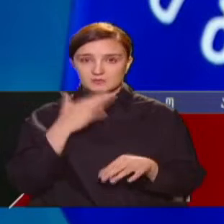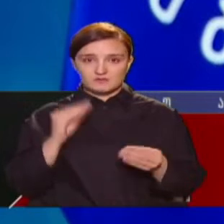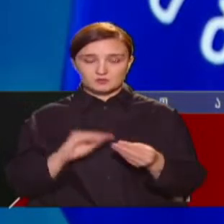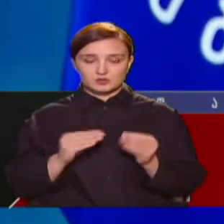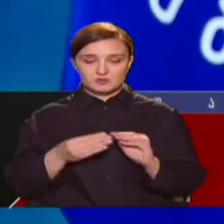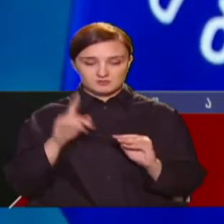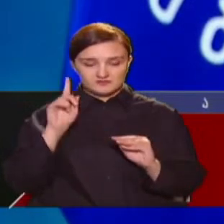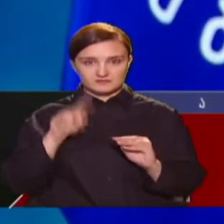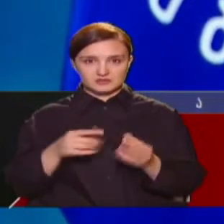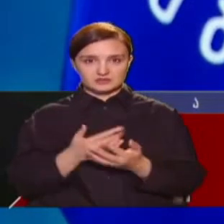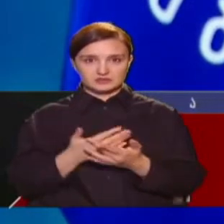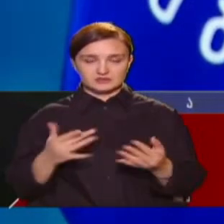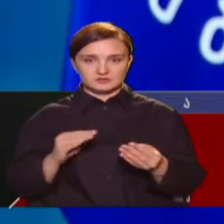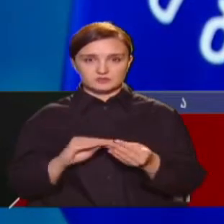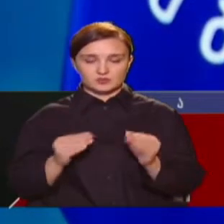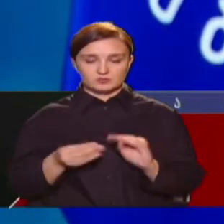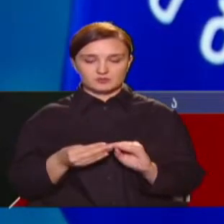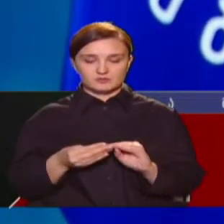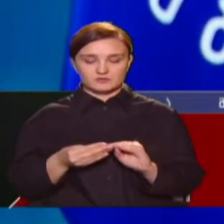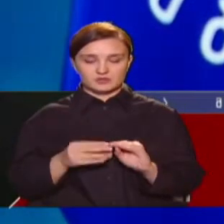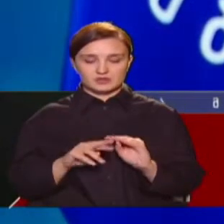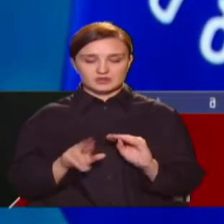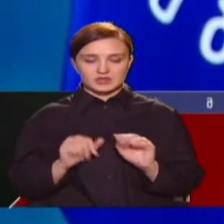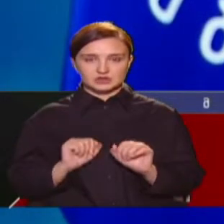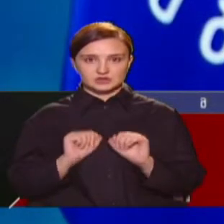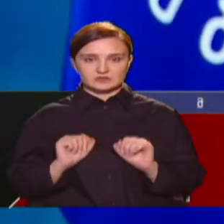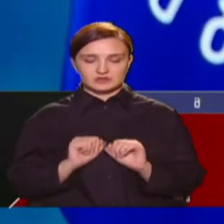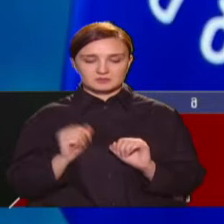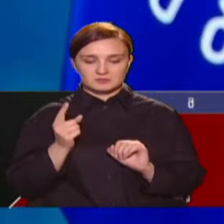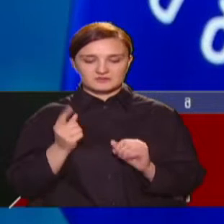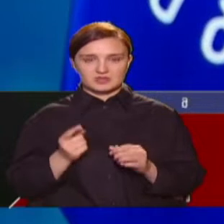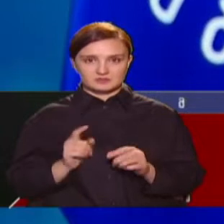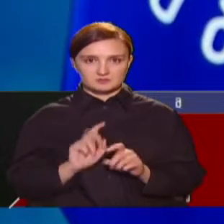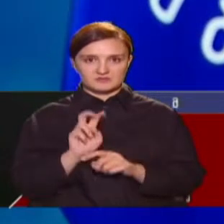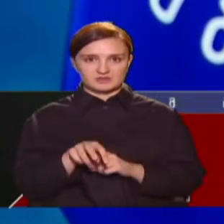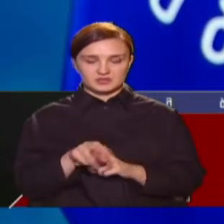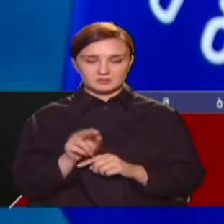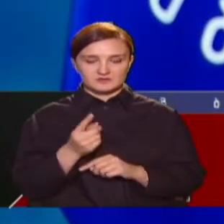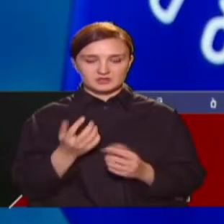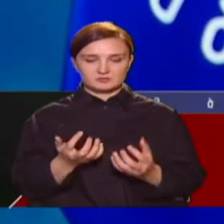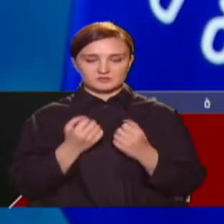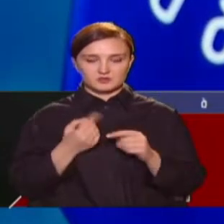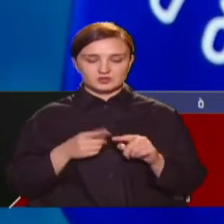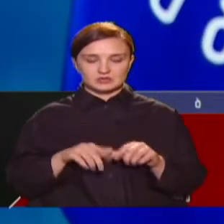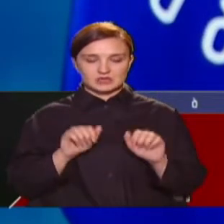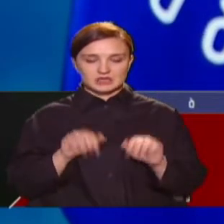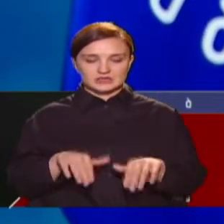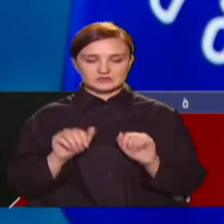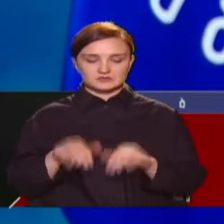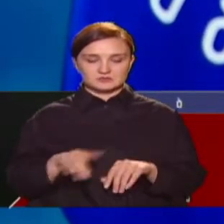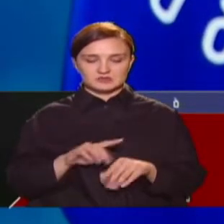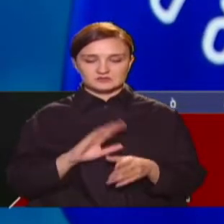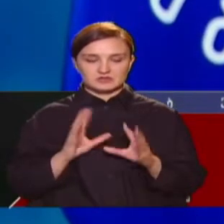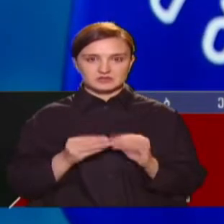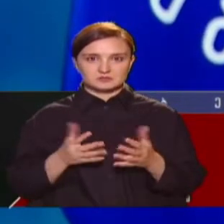ეს პრობლემები და მაქსიმალურად შევეცდებით, რომ პირველად მივიდეთ და პირველად მივიღოთ ის გადაწყვეტილებები, რომელიც